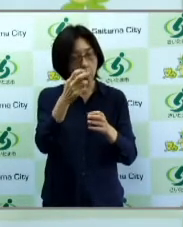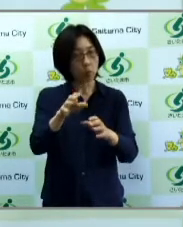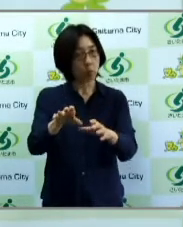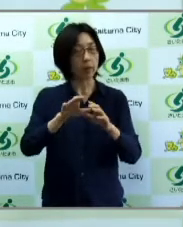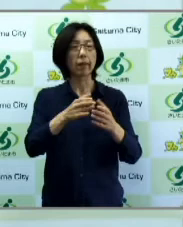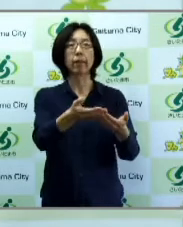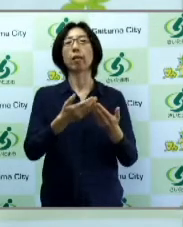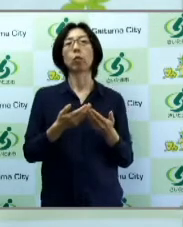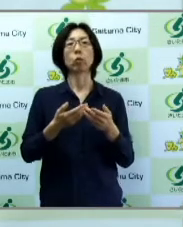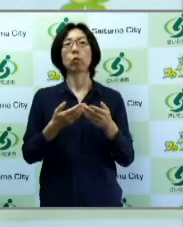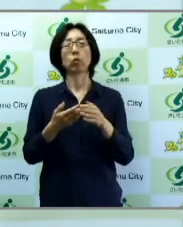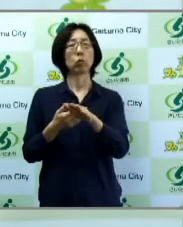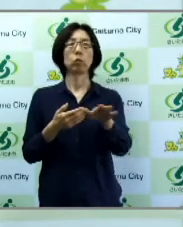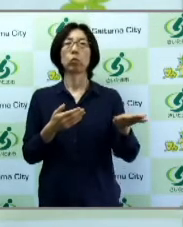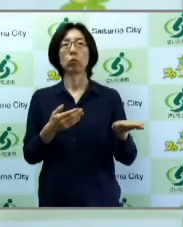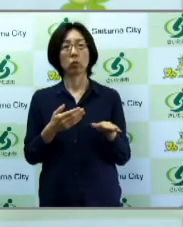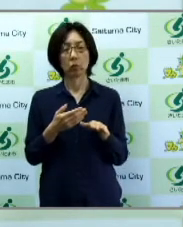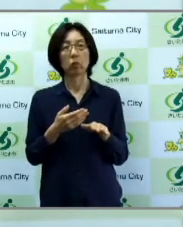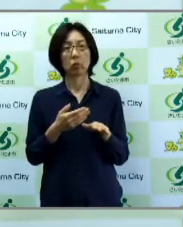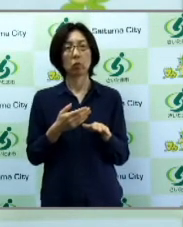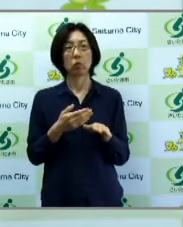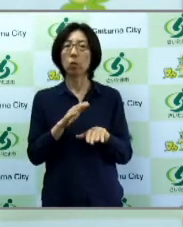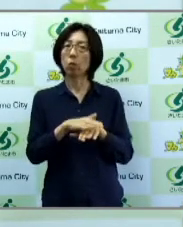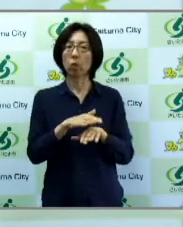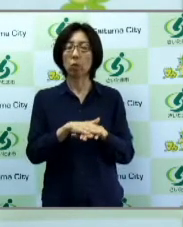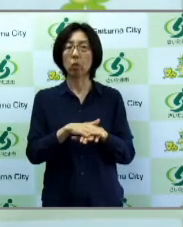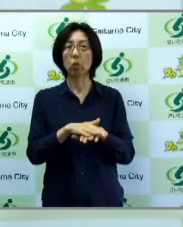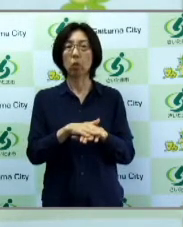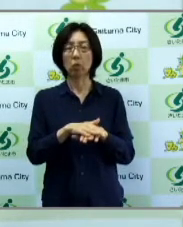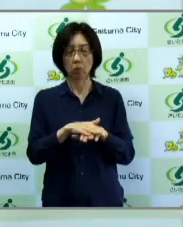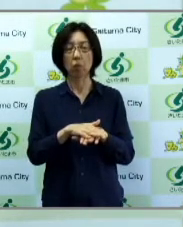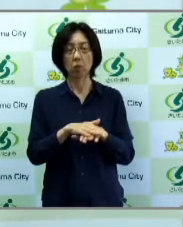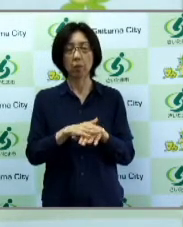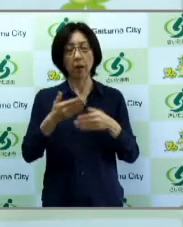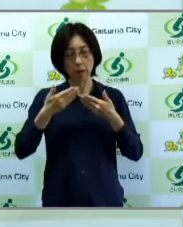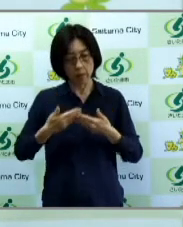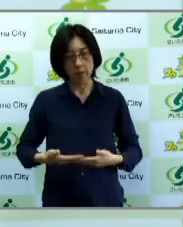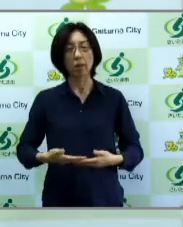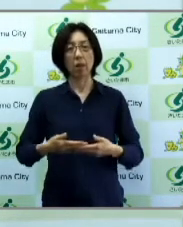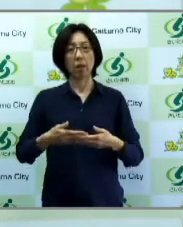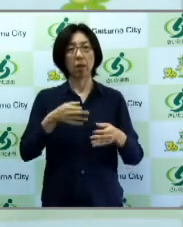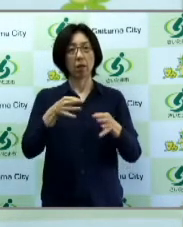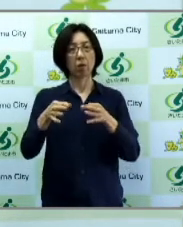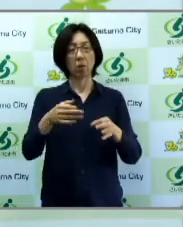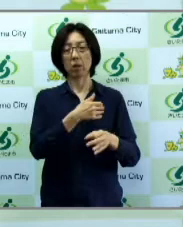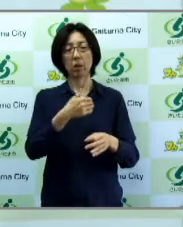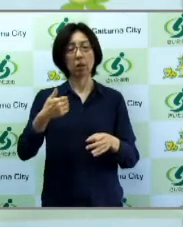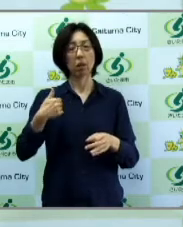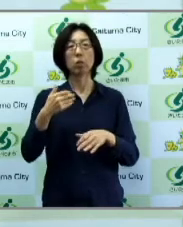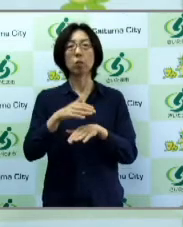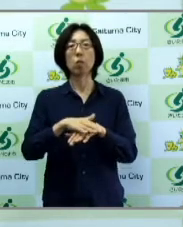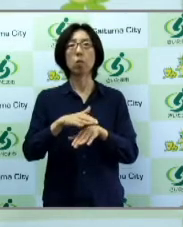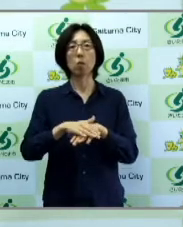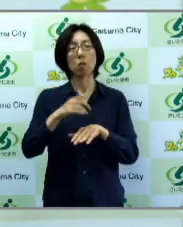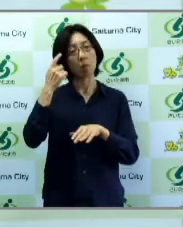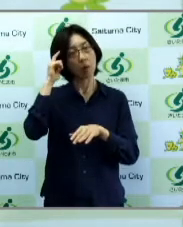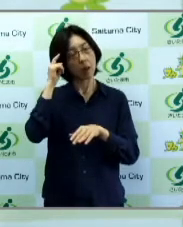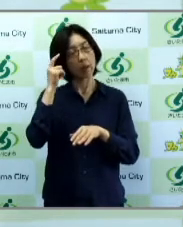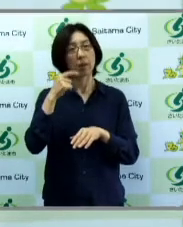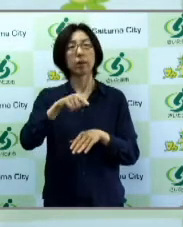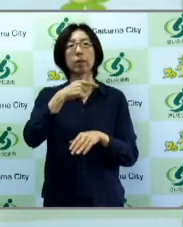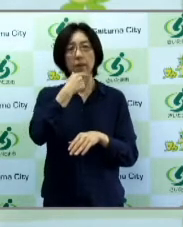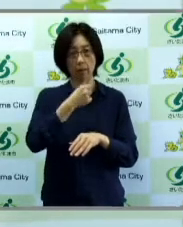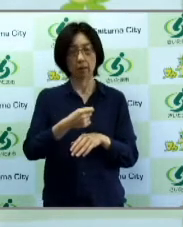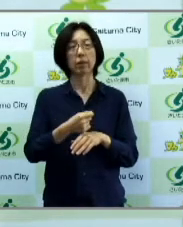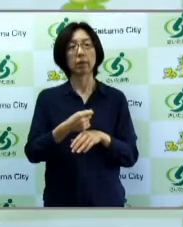を確保していただきやすい環境ができるのではないかというふうには思っております。そういったことも含めて引き続き呼